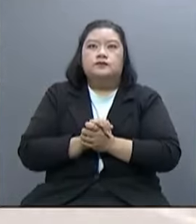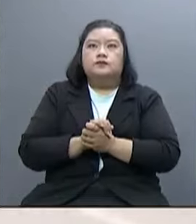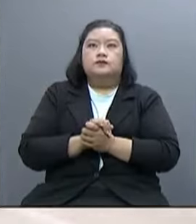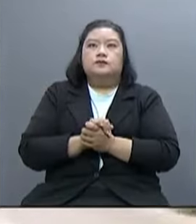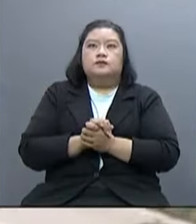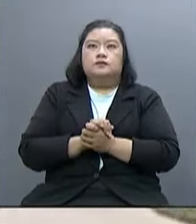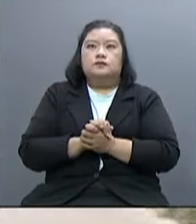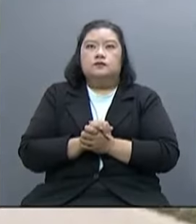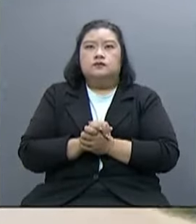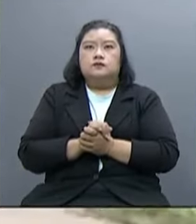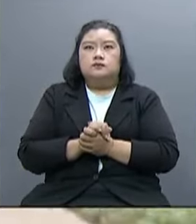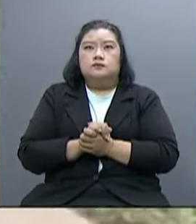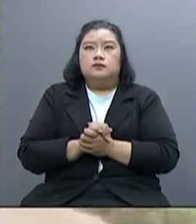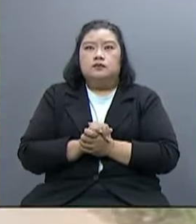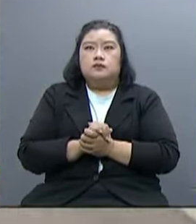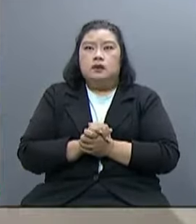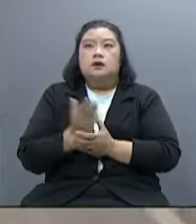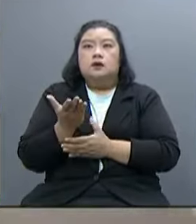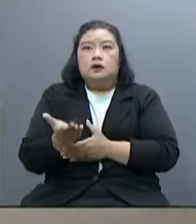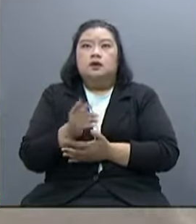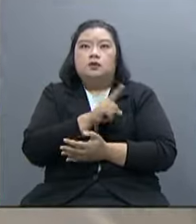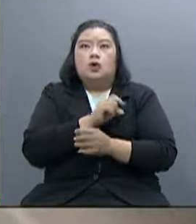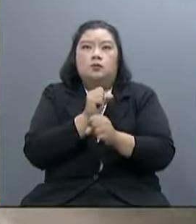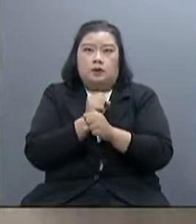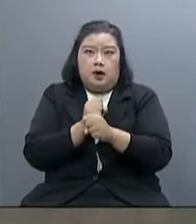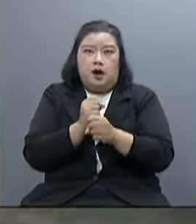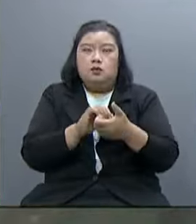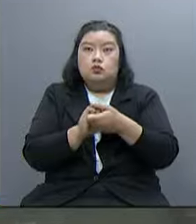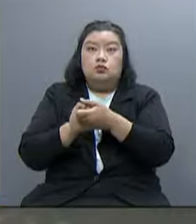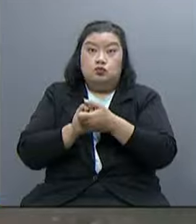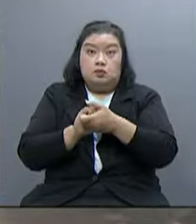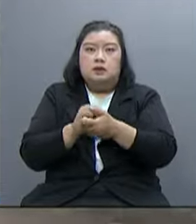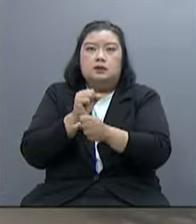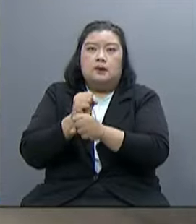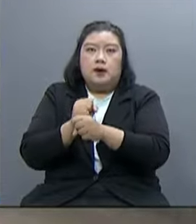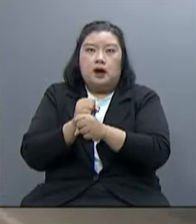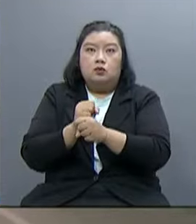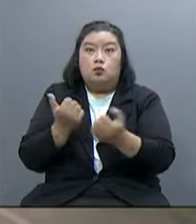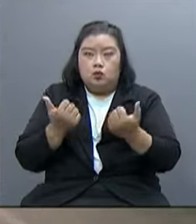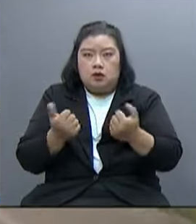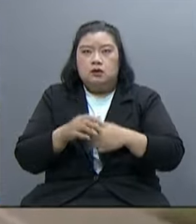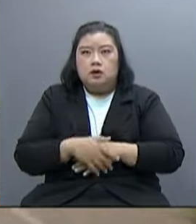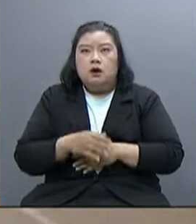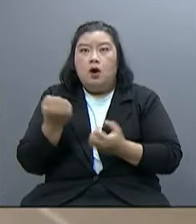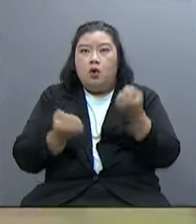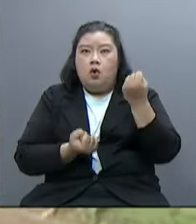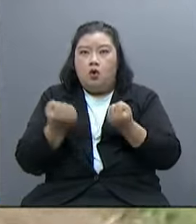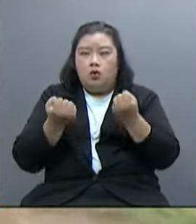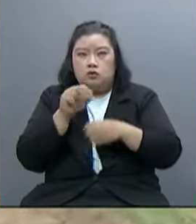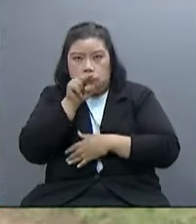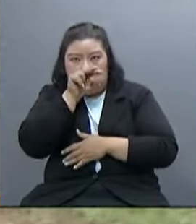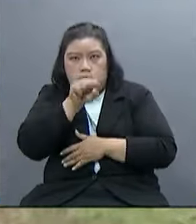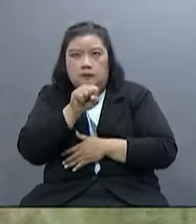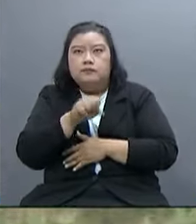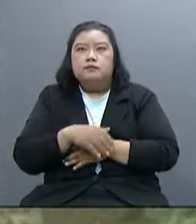จ้าหน้าที่เขตรักษาพันธุ์สัตว์ป่าลุ่มน้ำปายร่วมกับหน่วยงานที่เกี่ยวข้องส่วนที่กำลังเข้าตรวจค้นรถเป้าหมายค่ะ